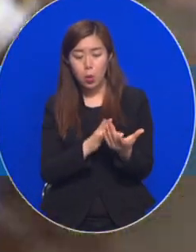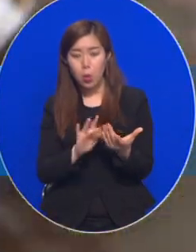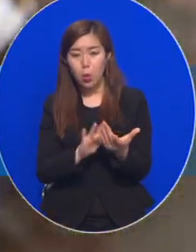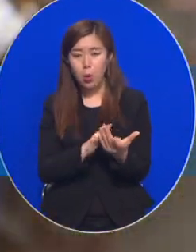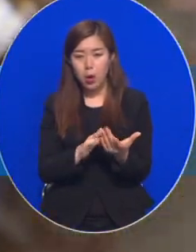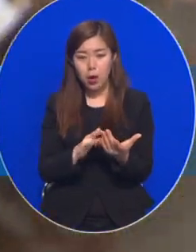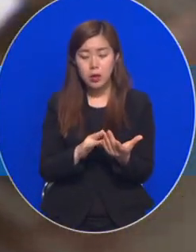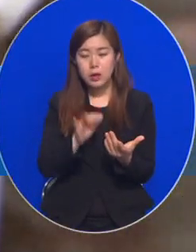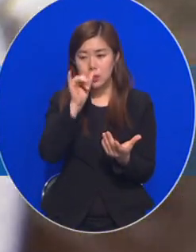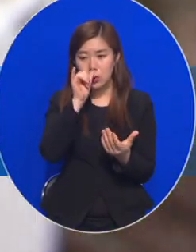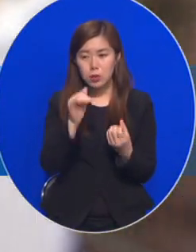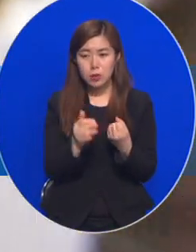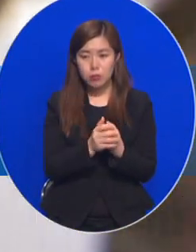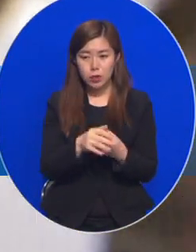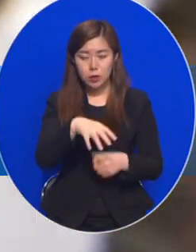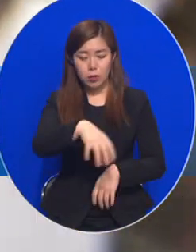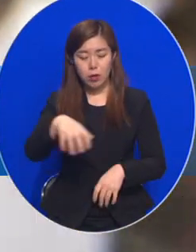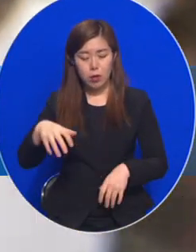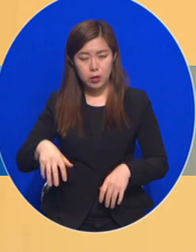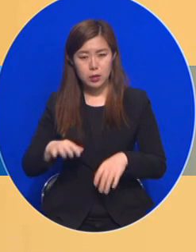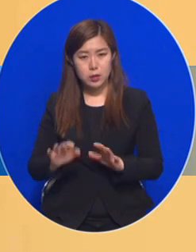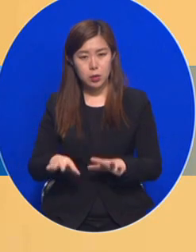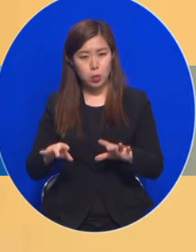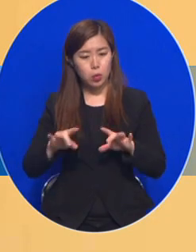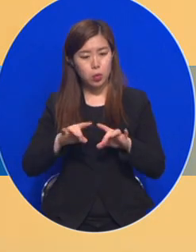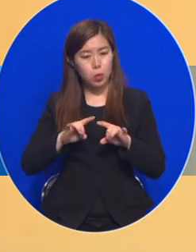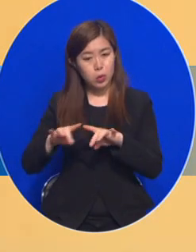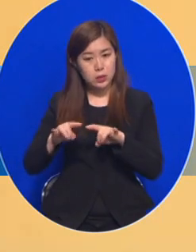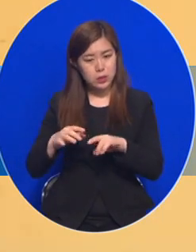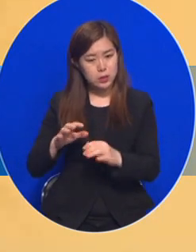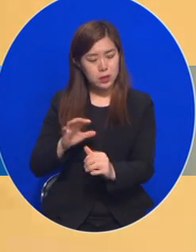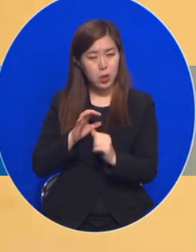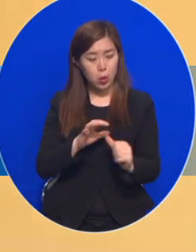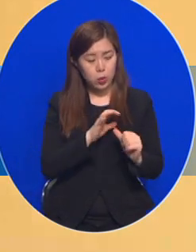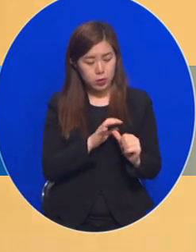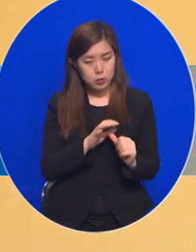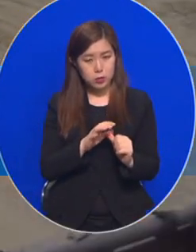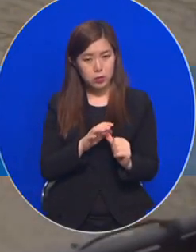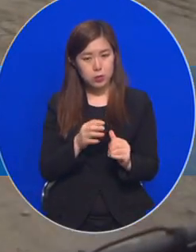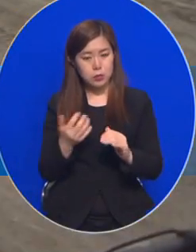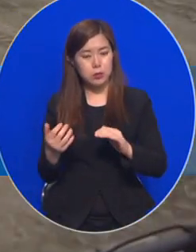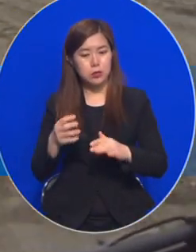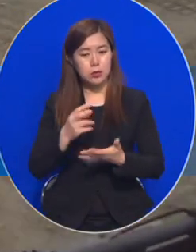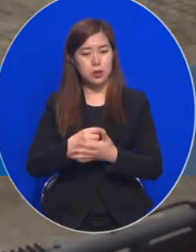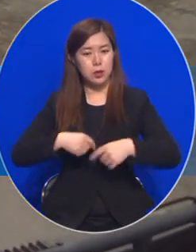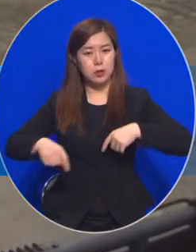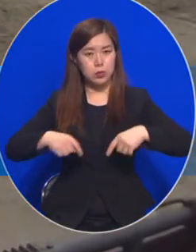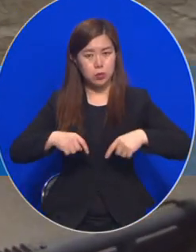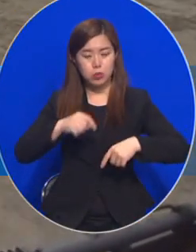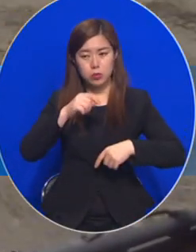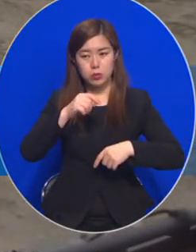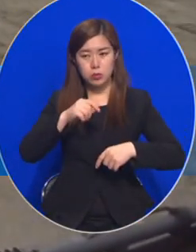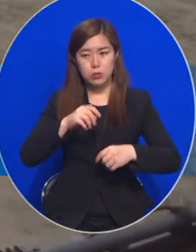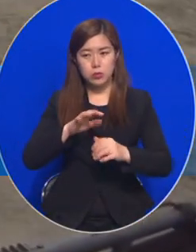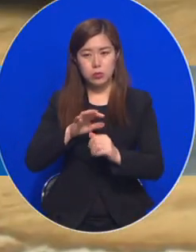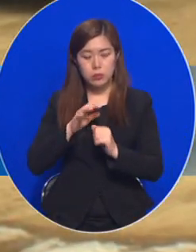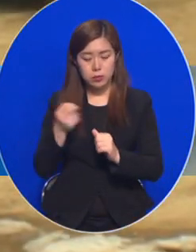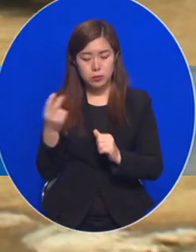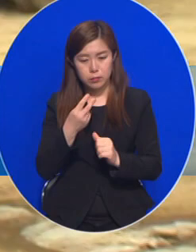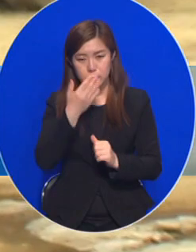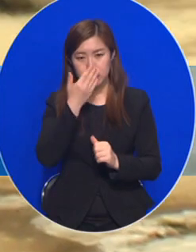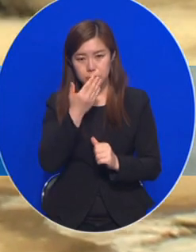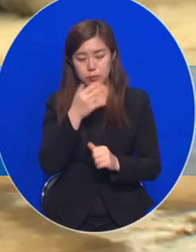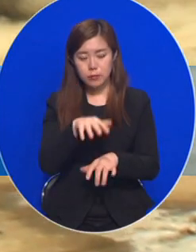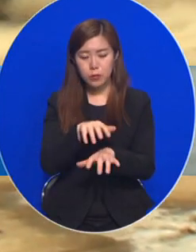수 기무부대 단위로도 위성 통신을 이용해 작전을 수행할 수 있게 됩니다 장갑차 나 차량에도 탑재 대해 더 효율적으로